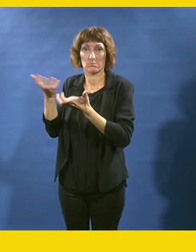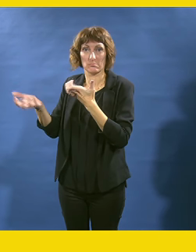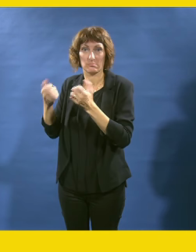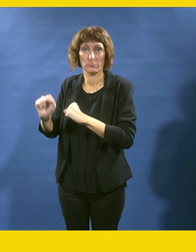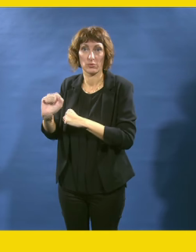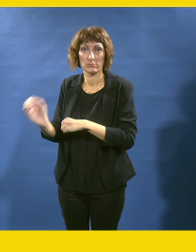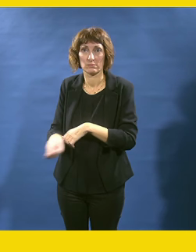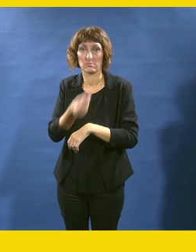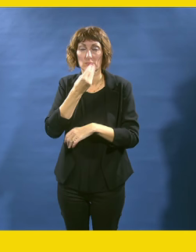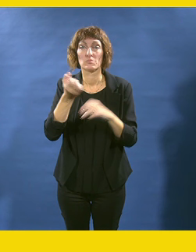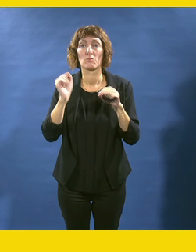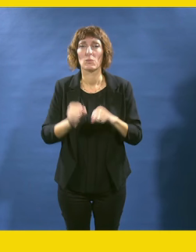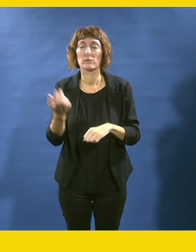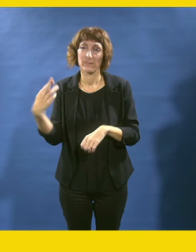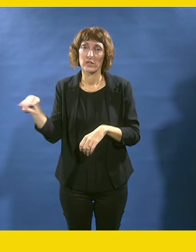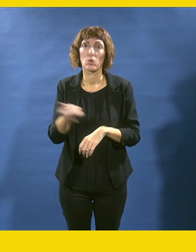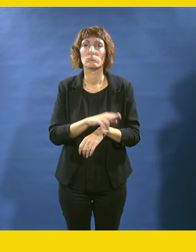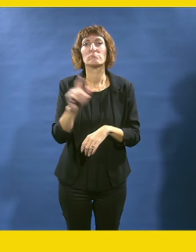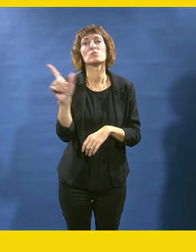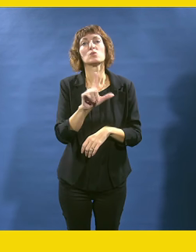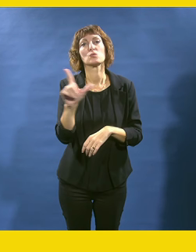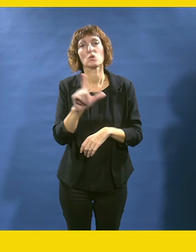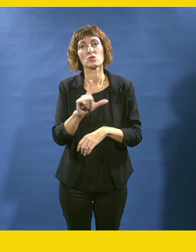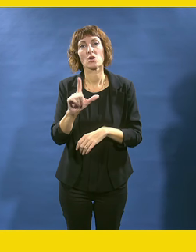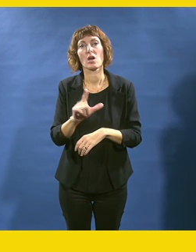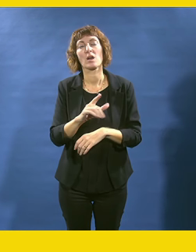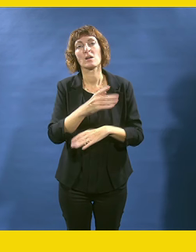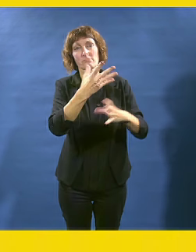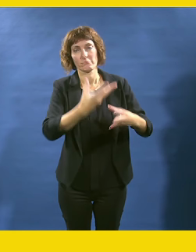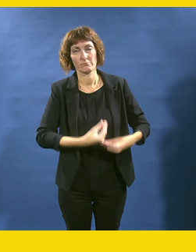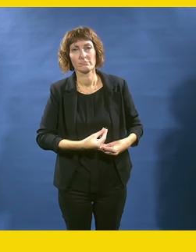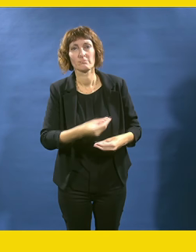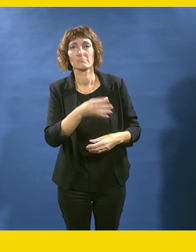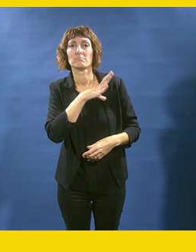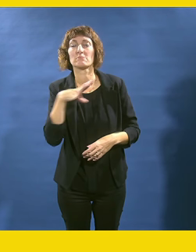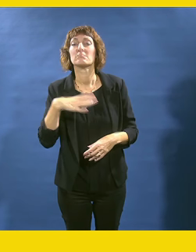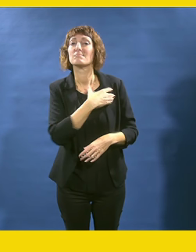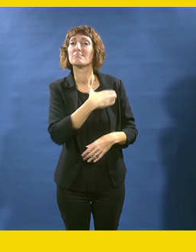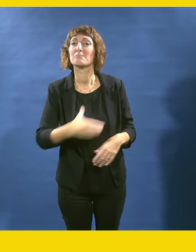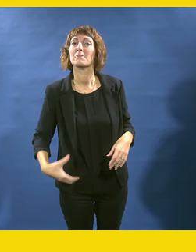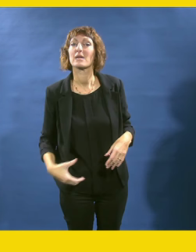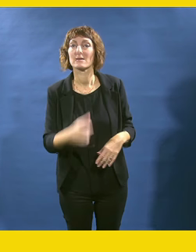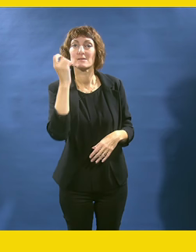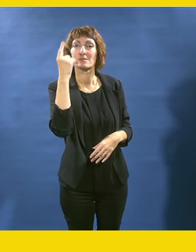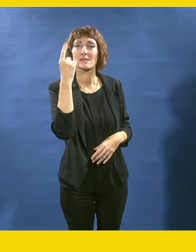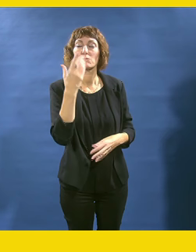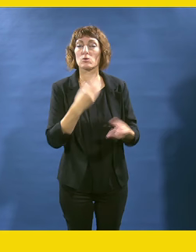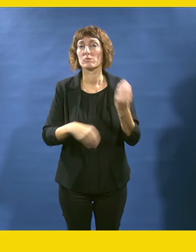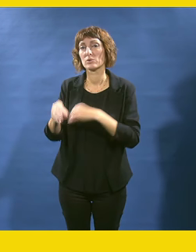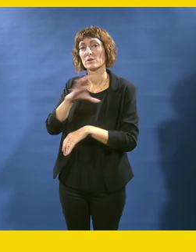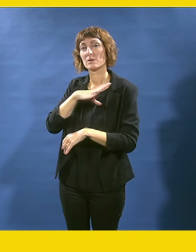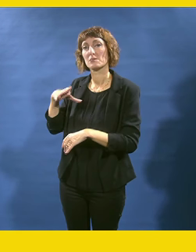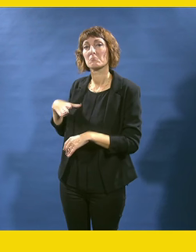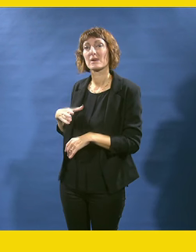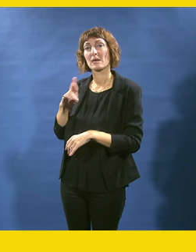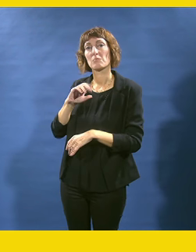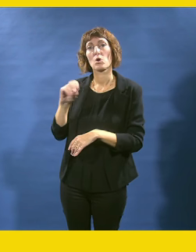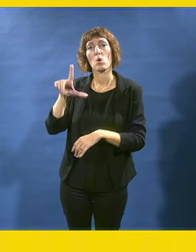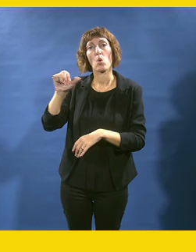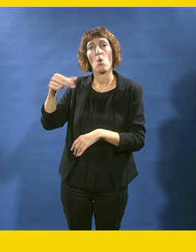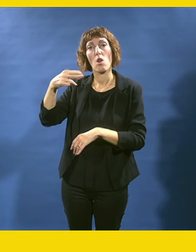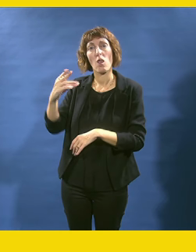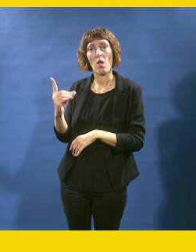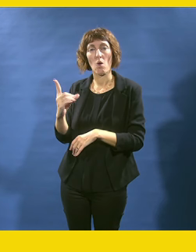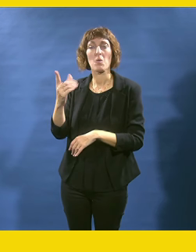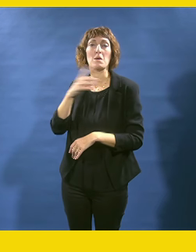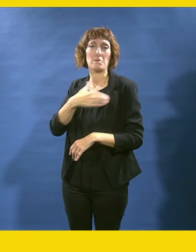Donc on reprendra à 14h, accueillis par Madame Barzéguian et Madame Roland, respectivement maire de Strasbourg et maire de